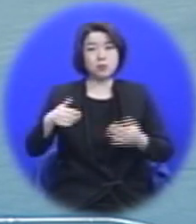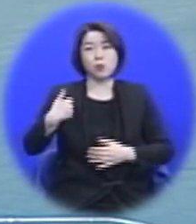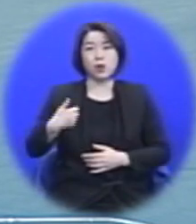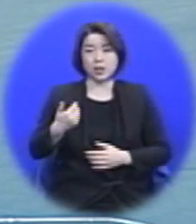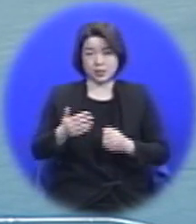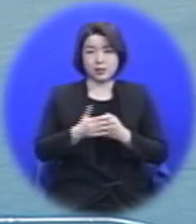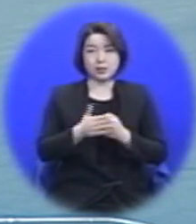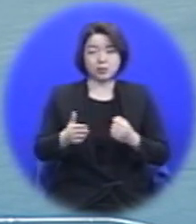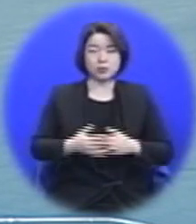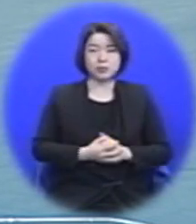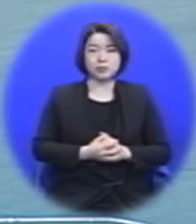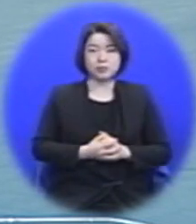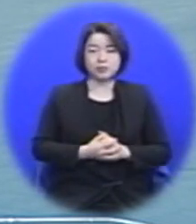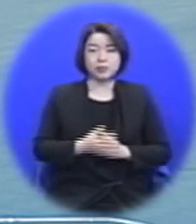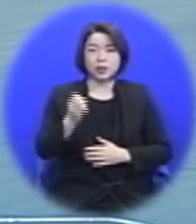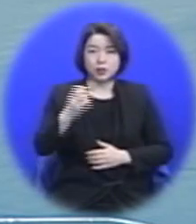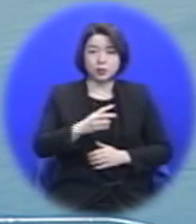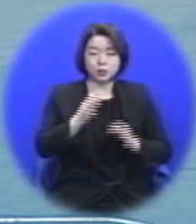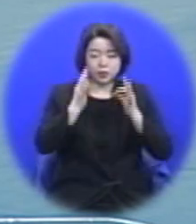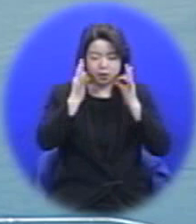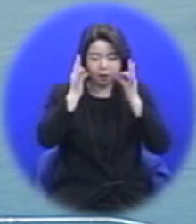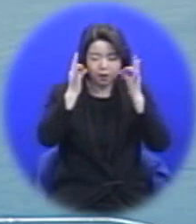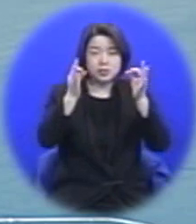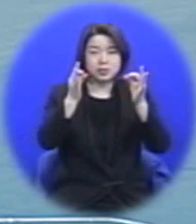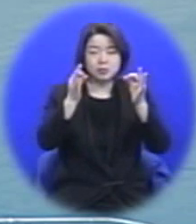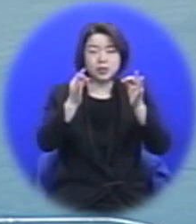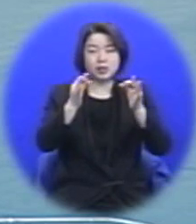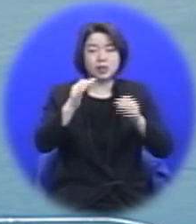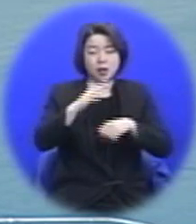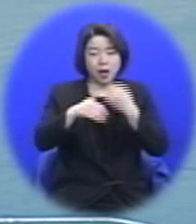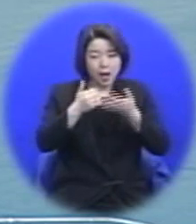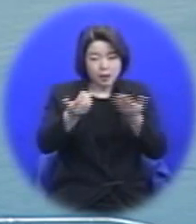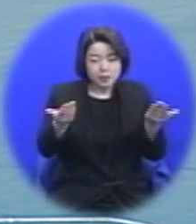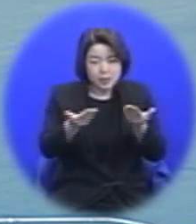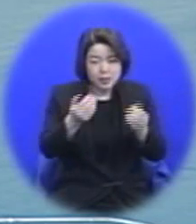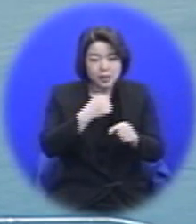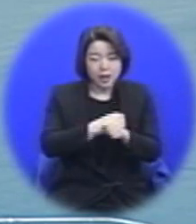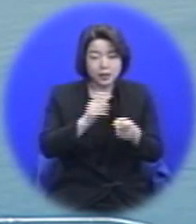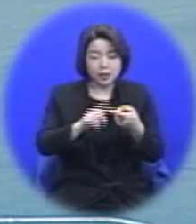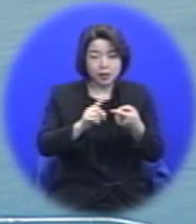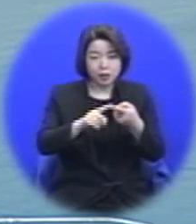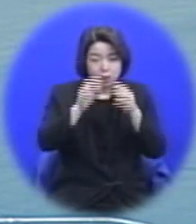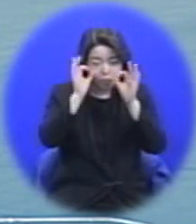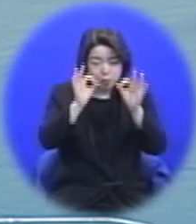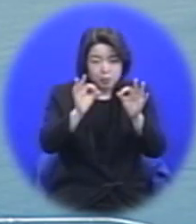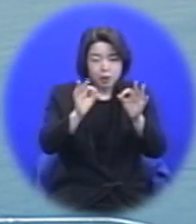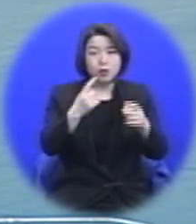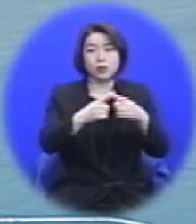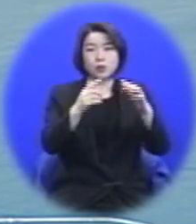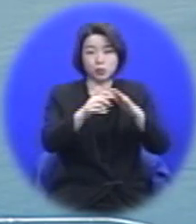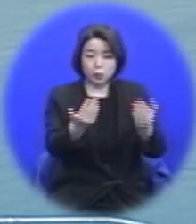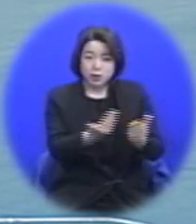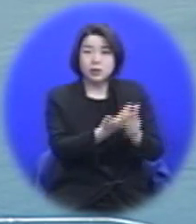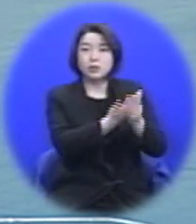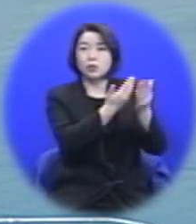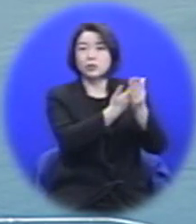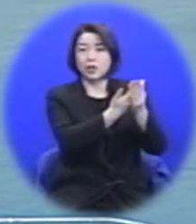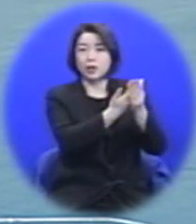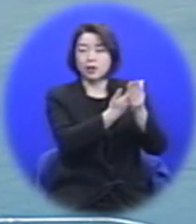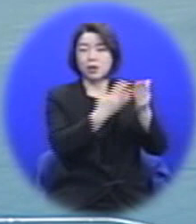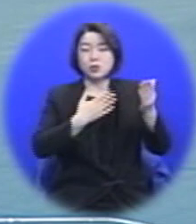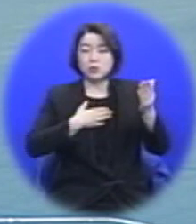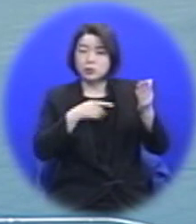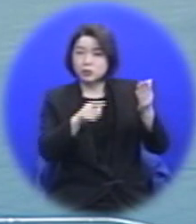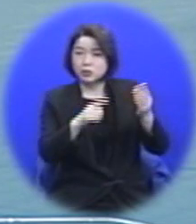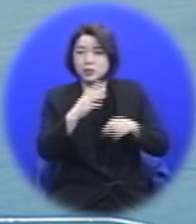때문입니다. 그리고 열심히 성실히 목회하다 보니까 교회가 성장했습니다. 저는 그것이